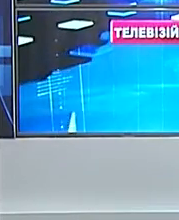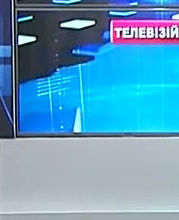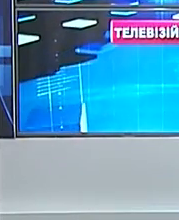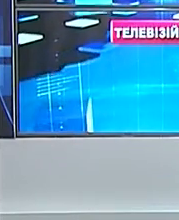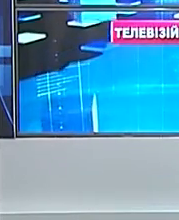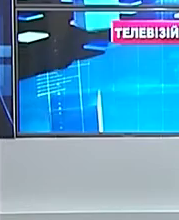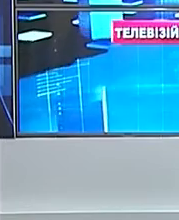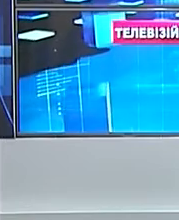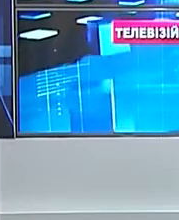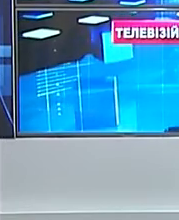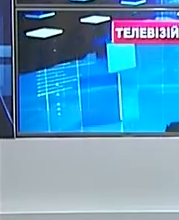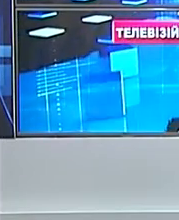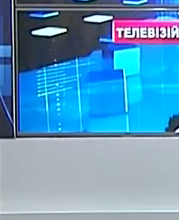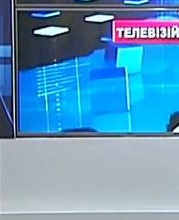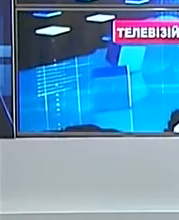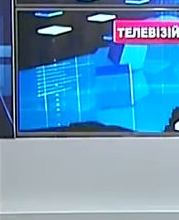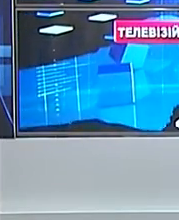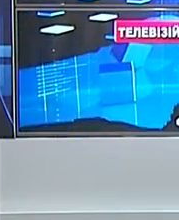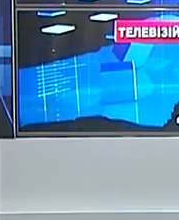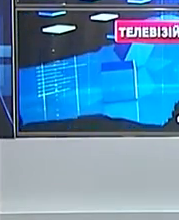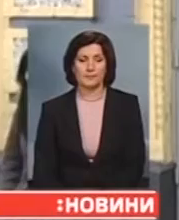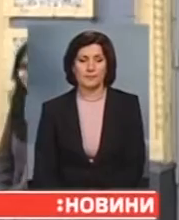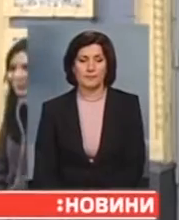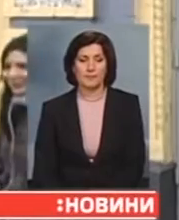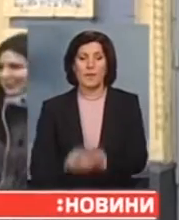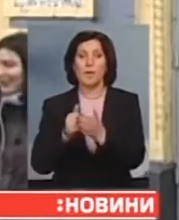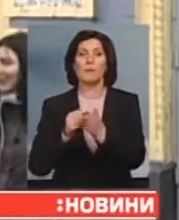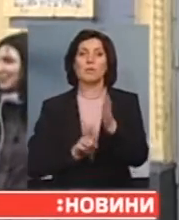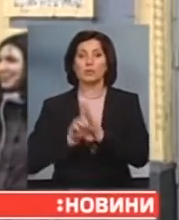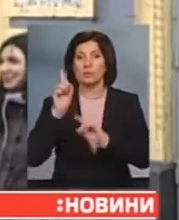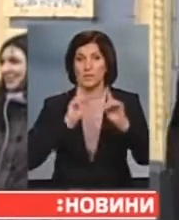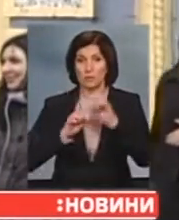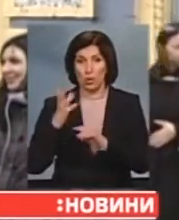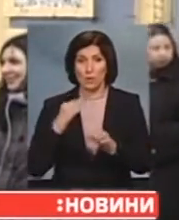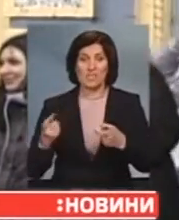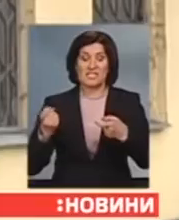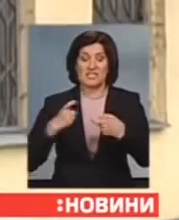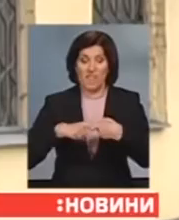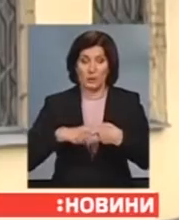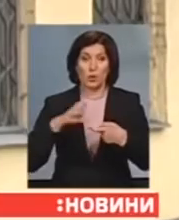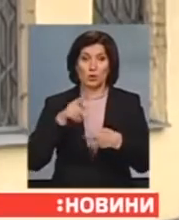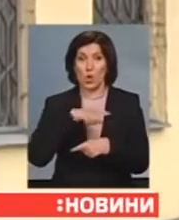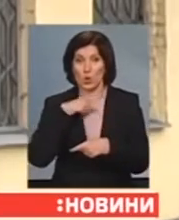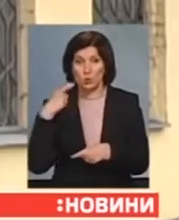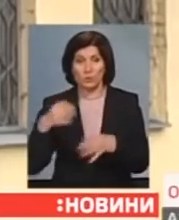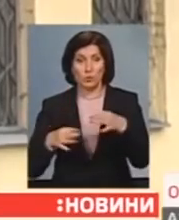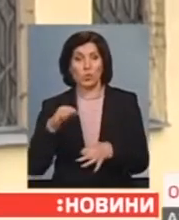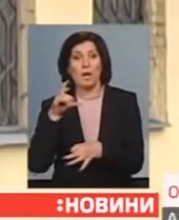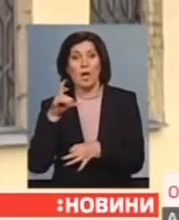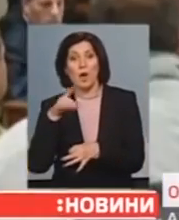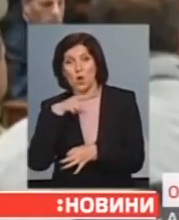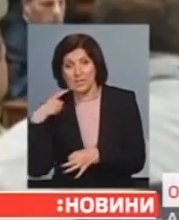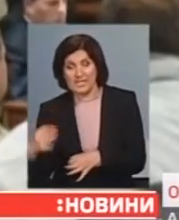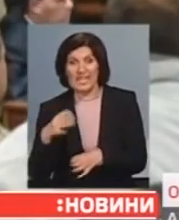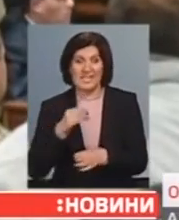Репортаж наших колег з Першого національного телеканалу. Перед початком засідання, коли зв'язок між Ростовським судом Росії та Святошинським райсудом